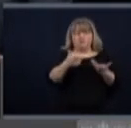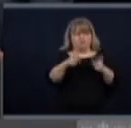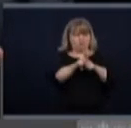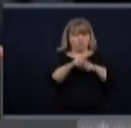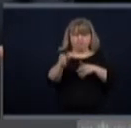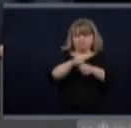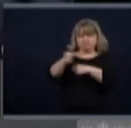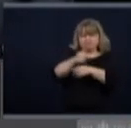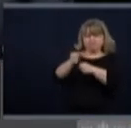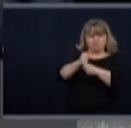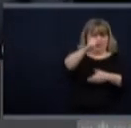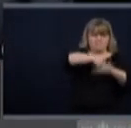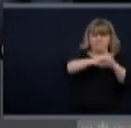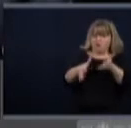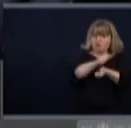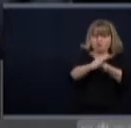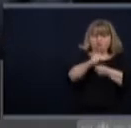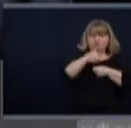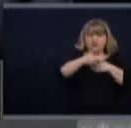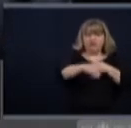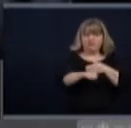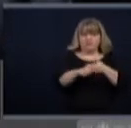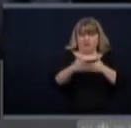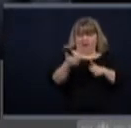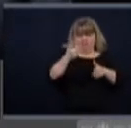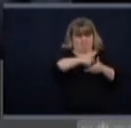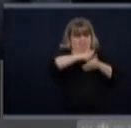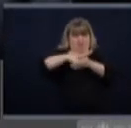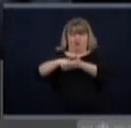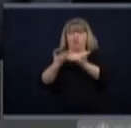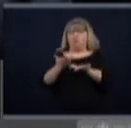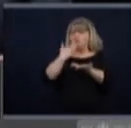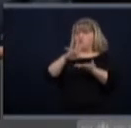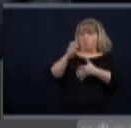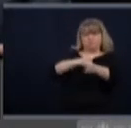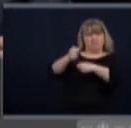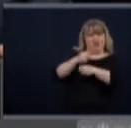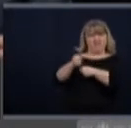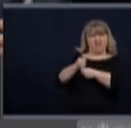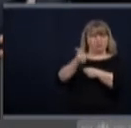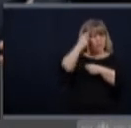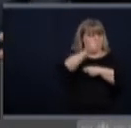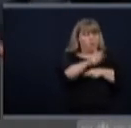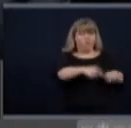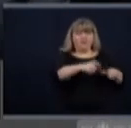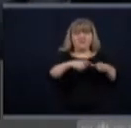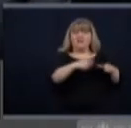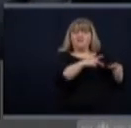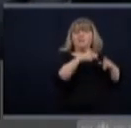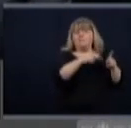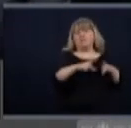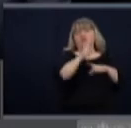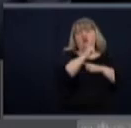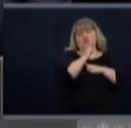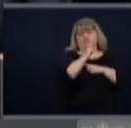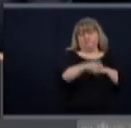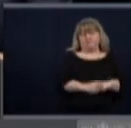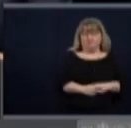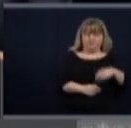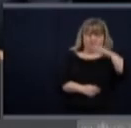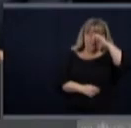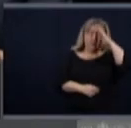les résidences pour aînés. Et franchement, là, il y avait des noms qui